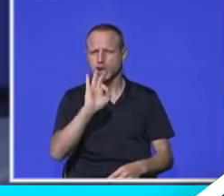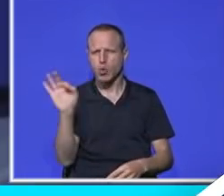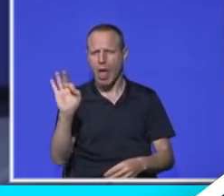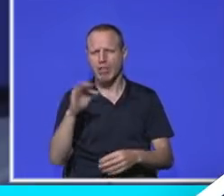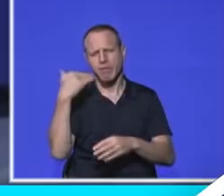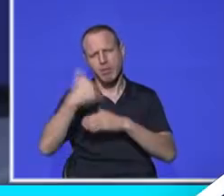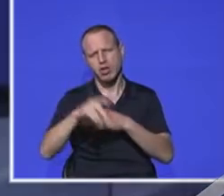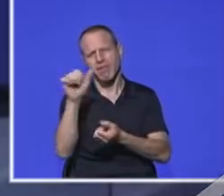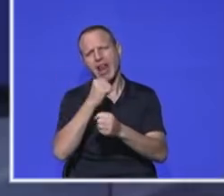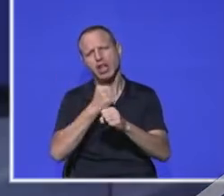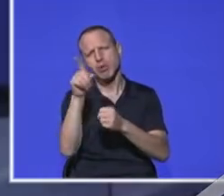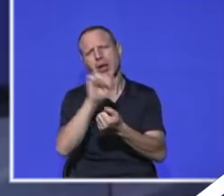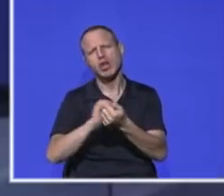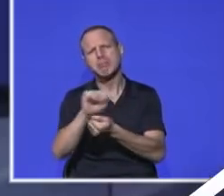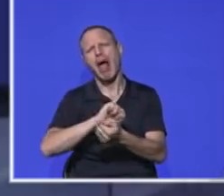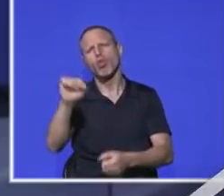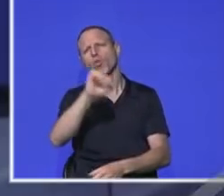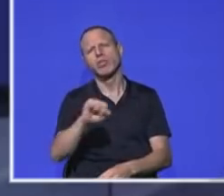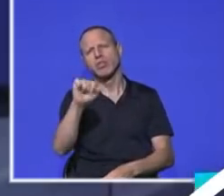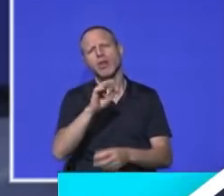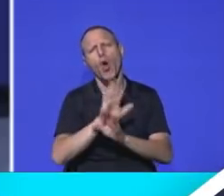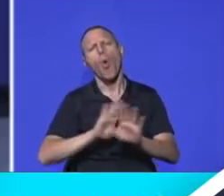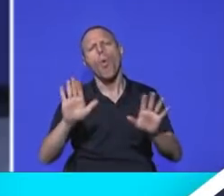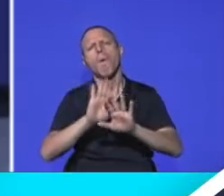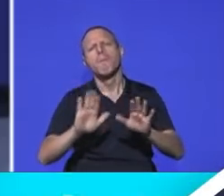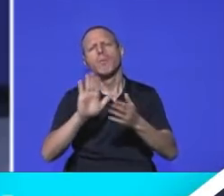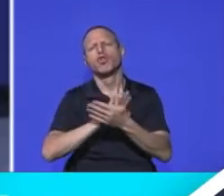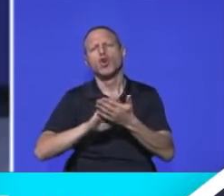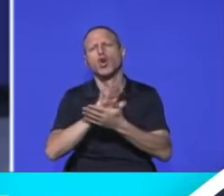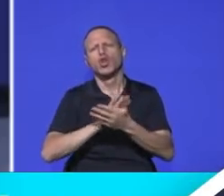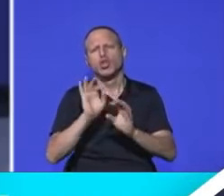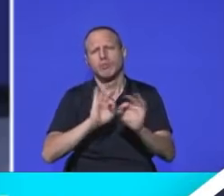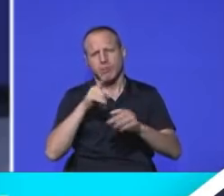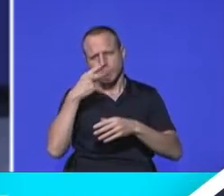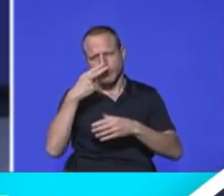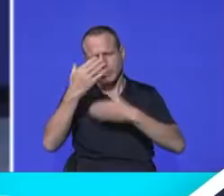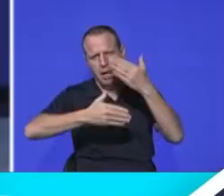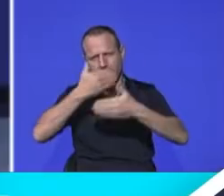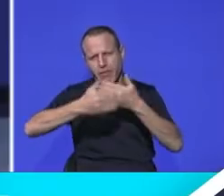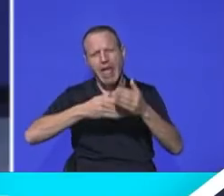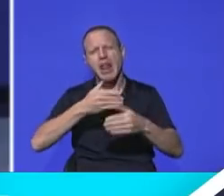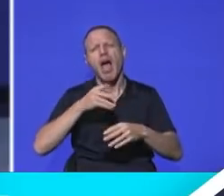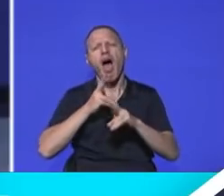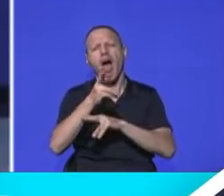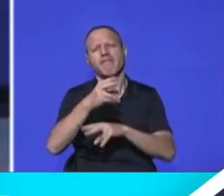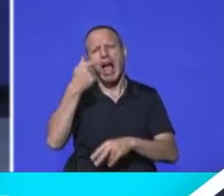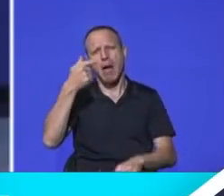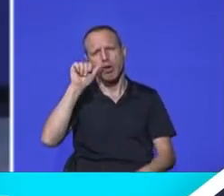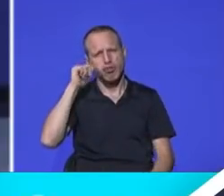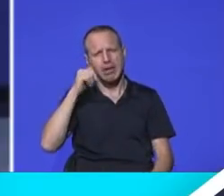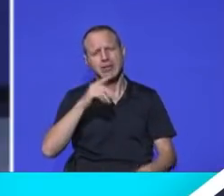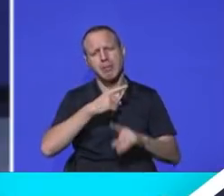אותו, להפוך אותו לכלום ושום דבר. ואת רואה את התהליך הזה, זה מה שעבר גבי אשכנזי בחצי שנה האחרונה, הפך לכלום ושום